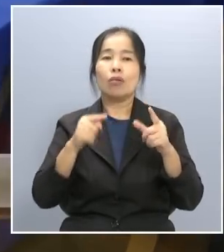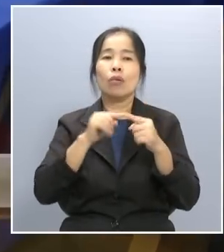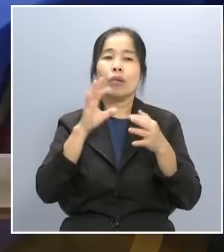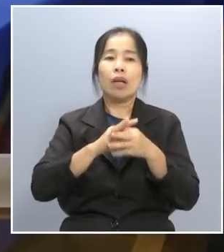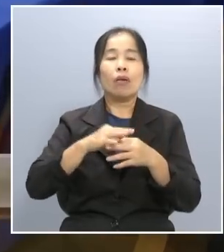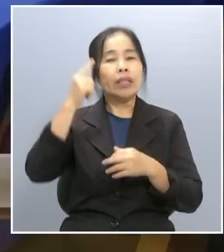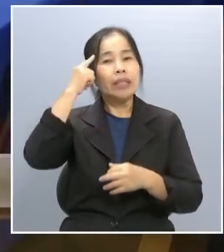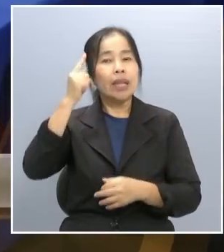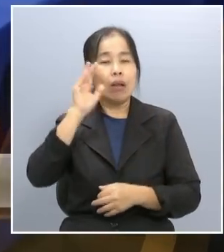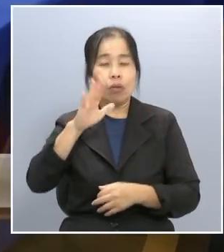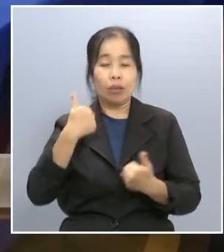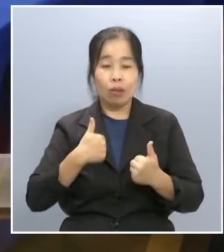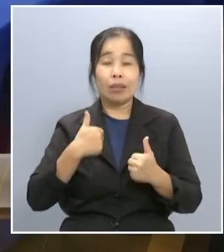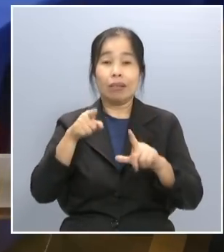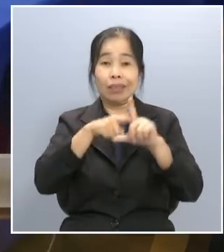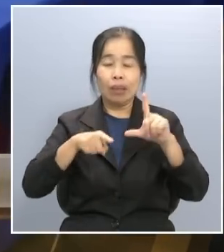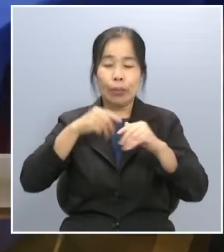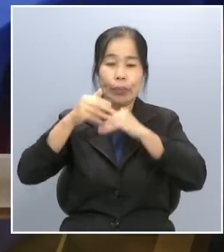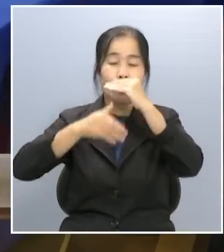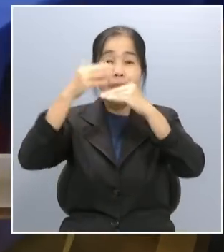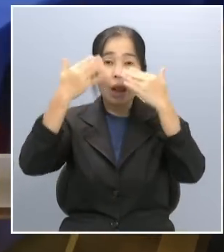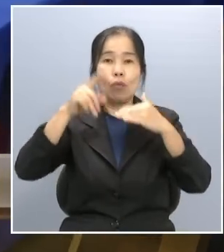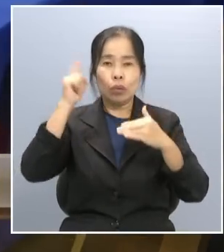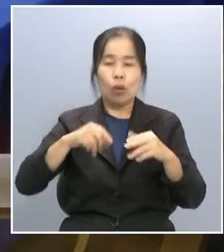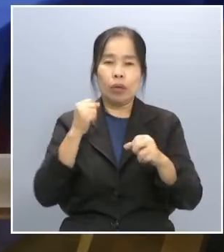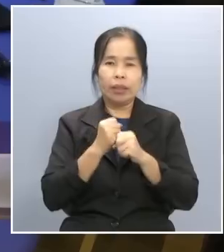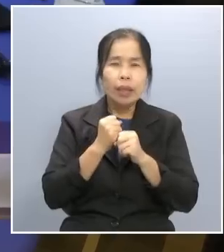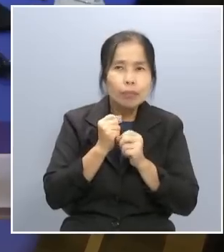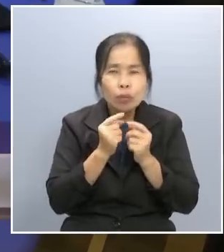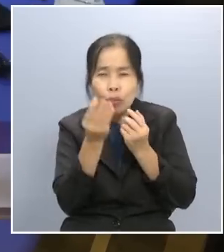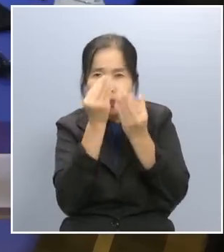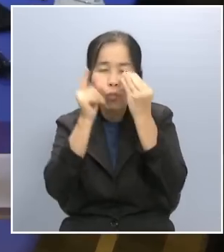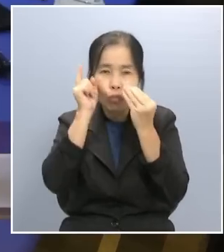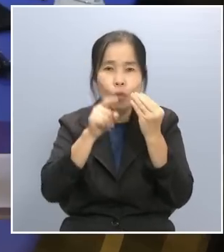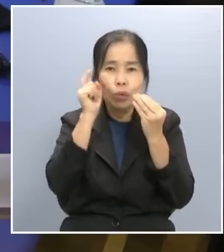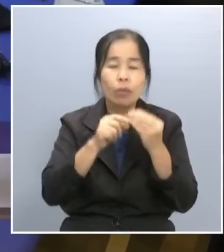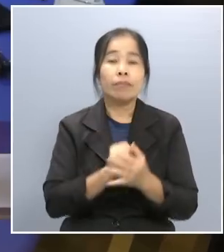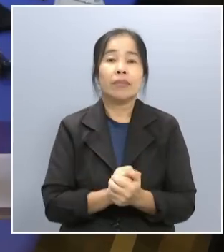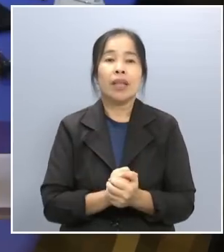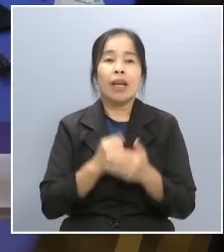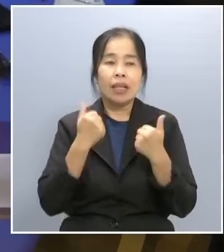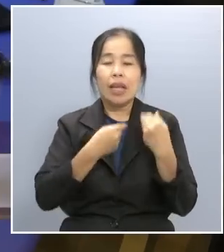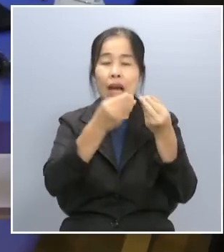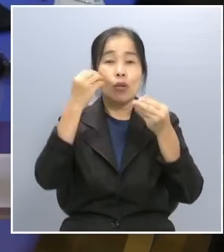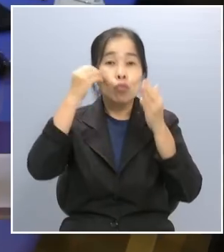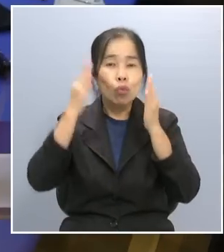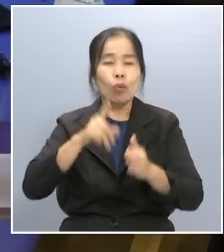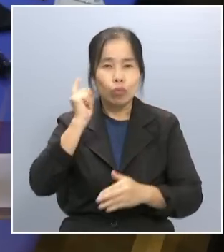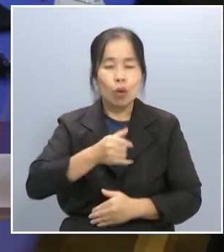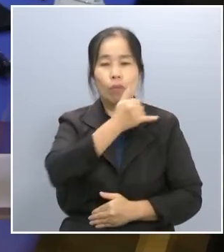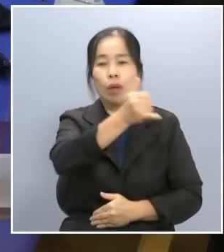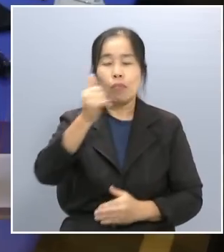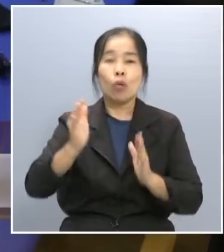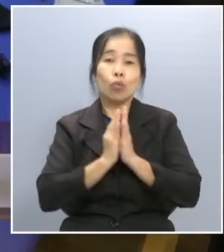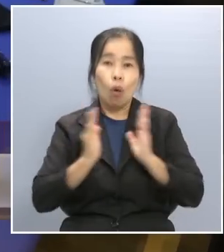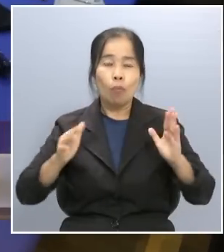พรรคเราโตขึ้นเรื่อยๆแต่เราต้องทำตัวให้เล็กลงเรื่อยๆหลังจากนี้ให้ทุกคนออกไปขอบคุณประชาชนและ